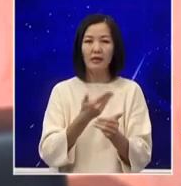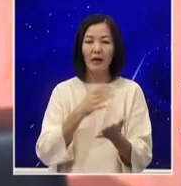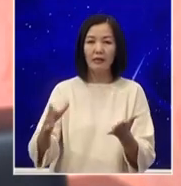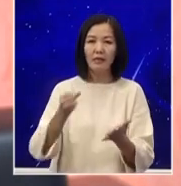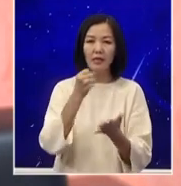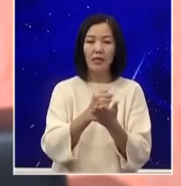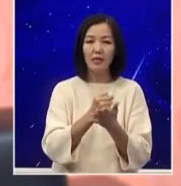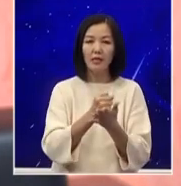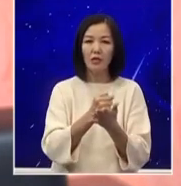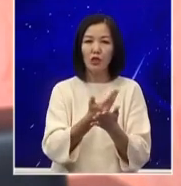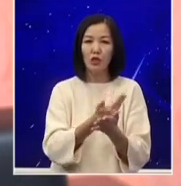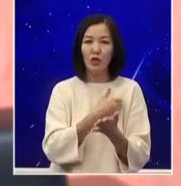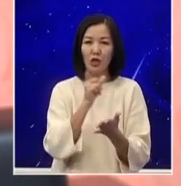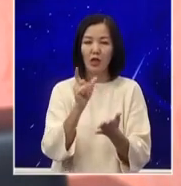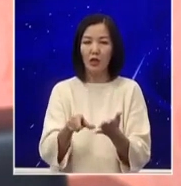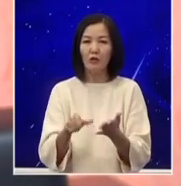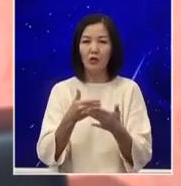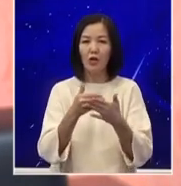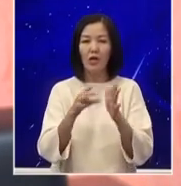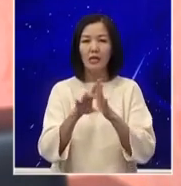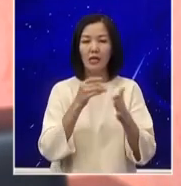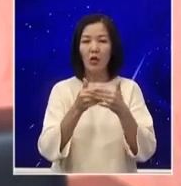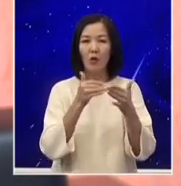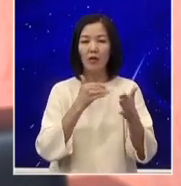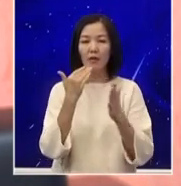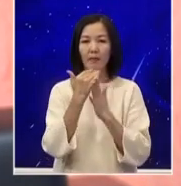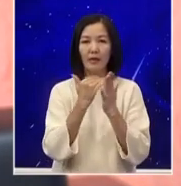үміткер өзінің сайлауалды бағдарламасын